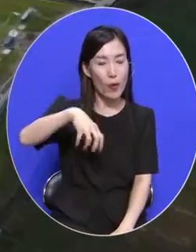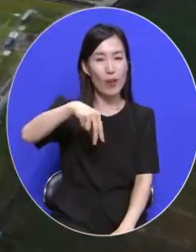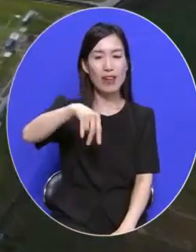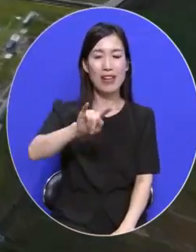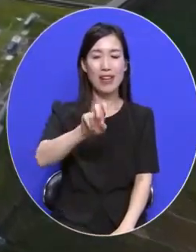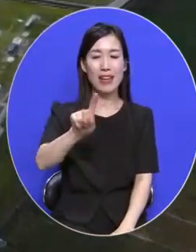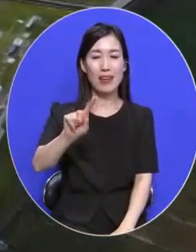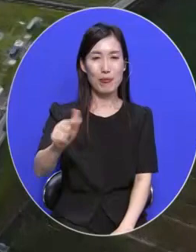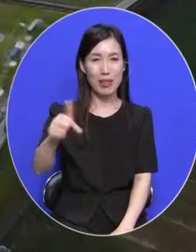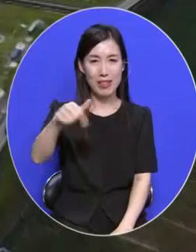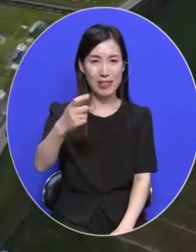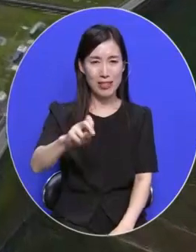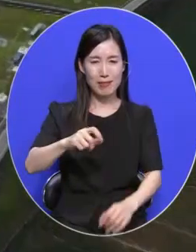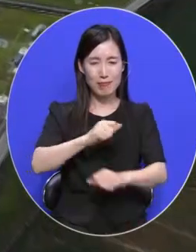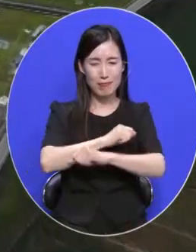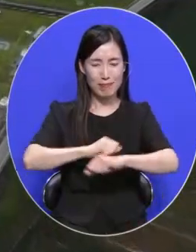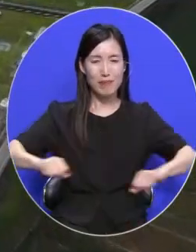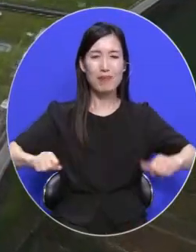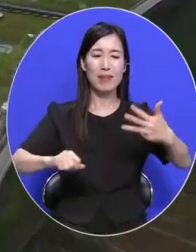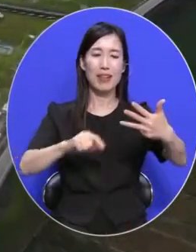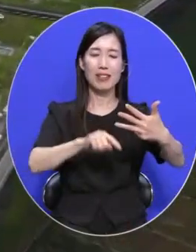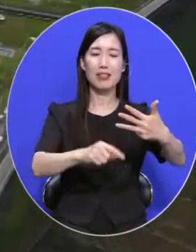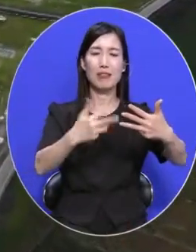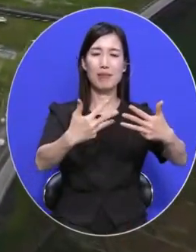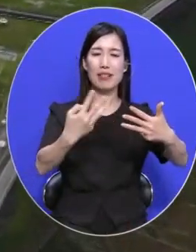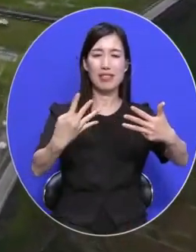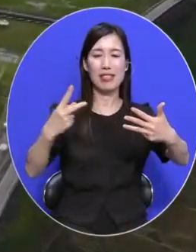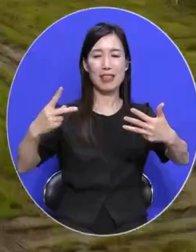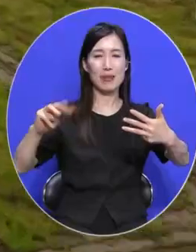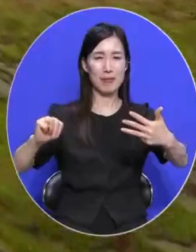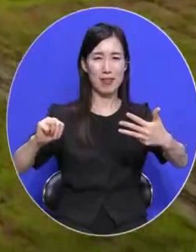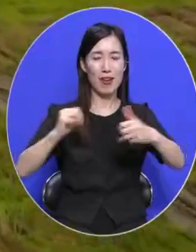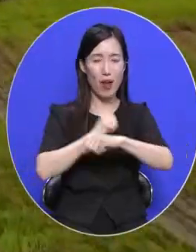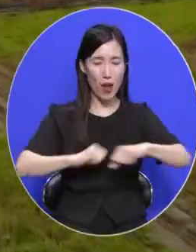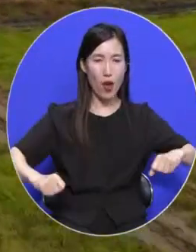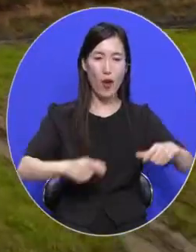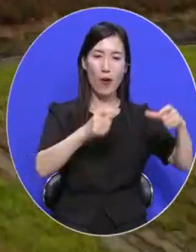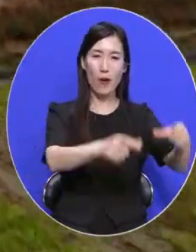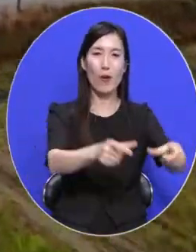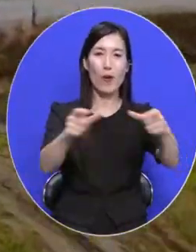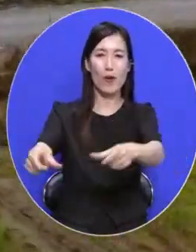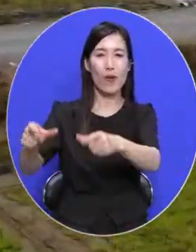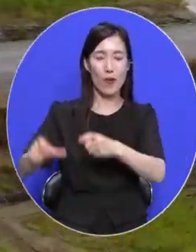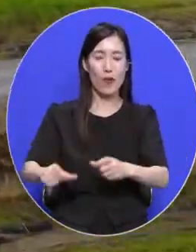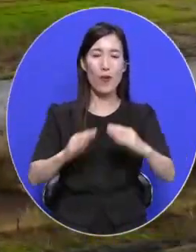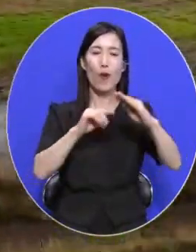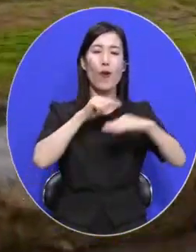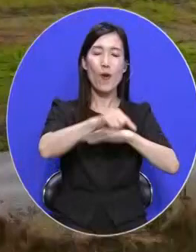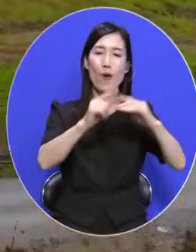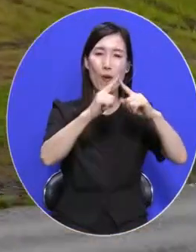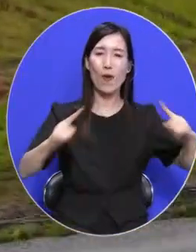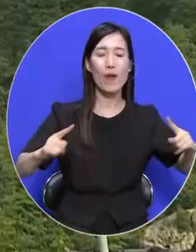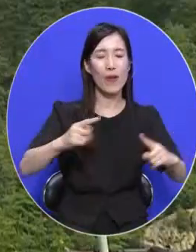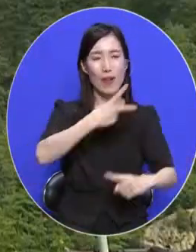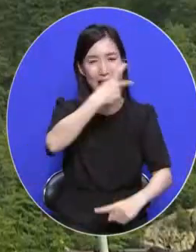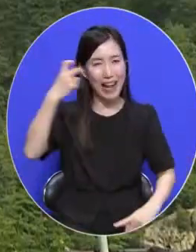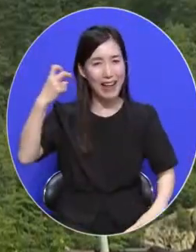새만금 부지는 8.84제곱킬로미터 크기로 조성됐으며 구역별로 나눠 야영 생활이